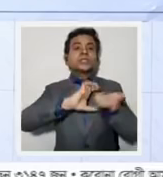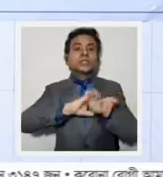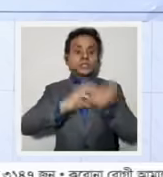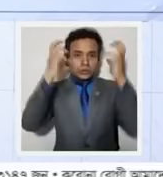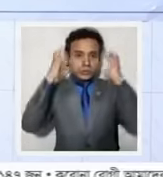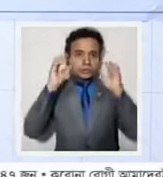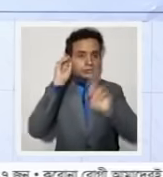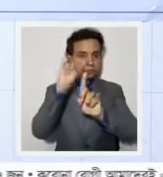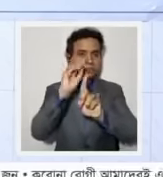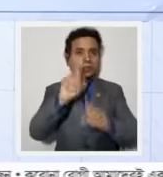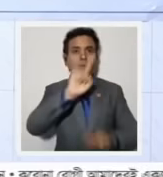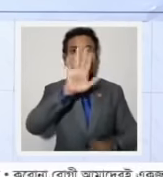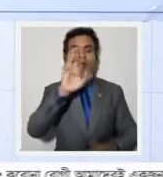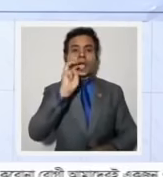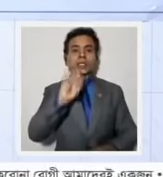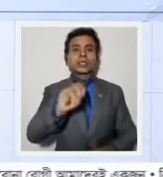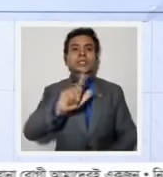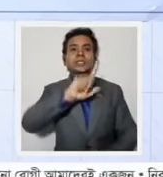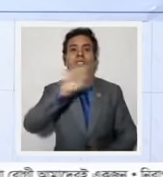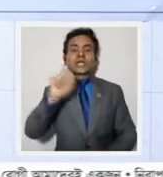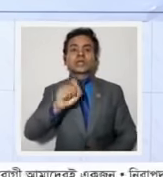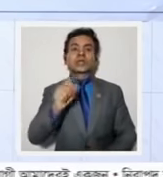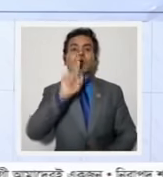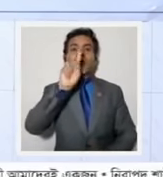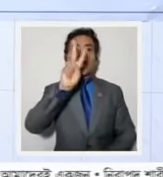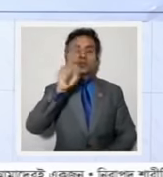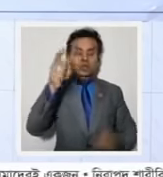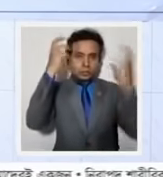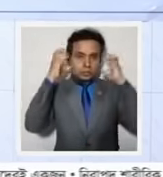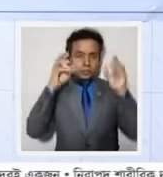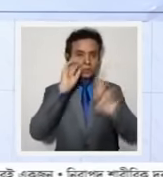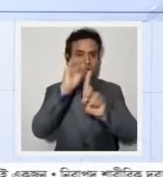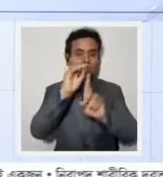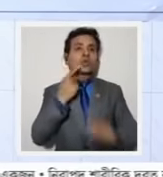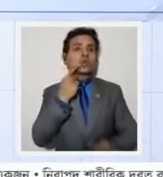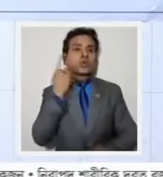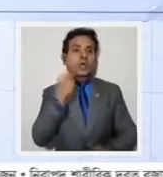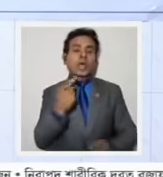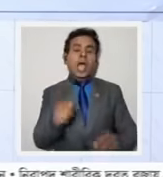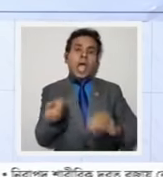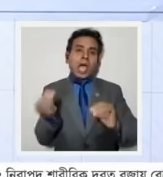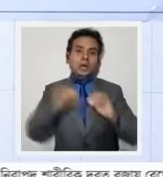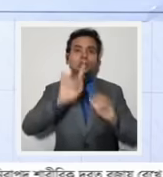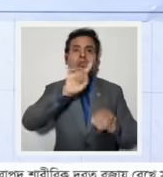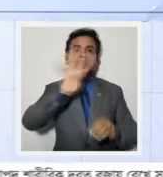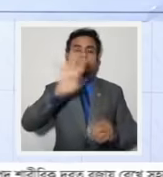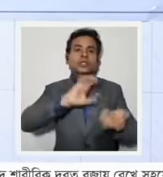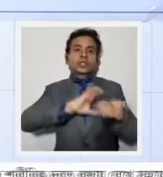49,28,530। আমাদের অনলাইন প্ল্যাটফর্ম মুক্তপাঠে হটলাইনে সেবা দেওয়ার জন্য প্রশিক্ষণপ্রাপ্ত চিকিৎসক